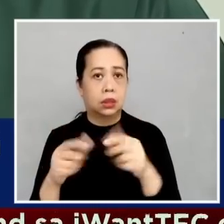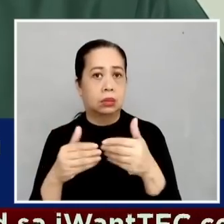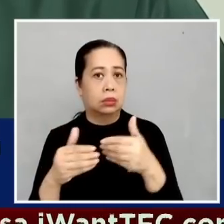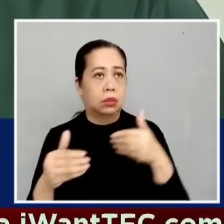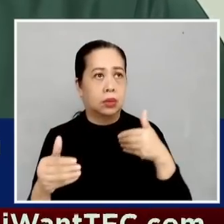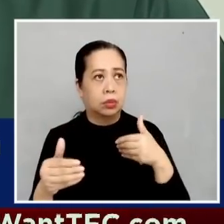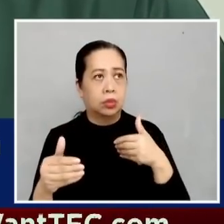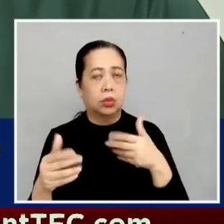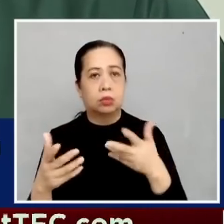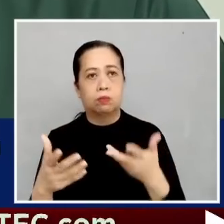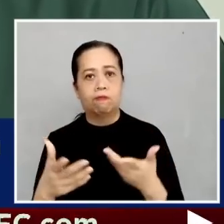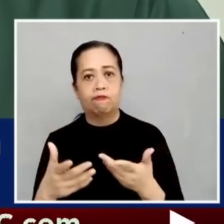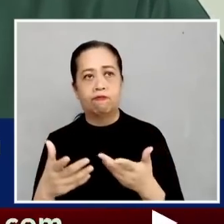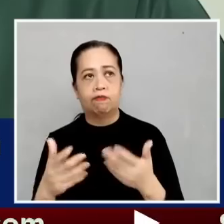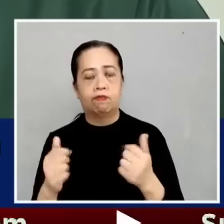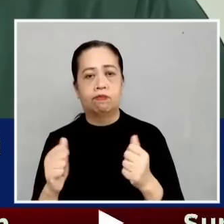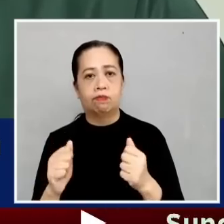their